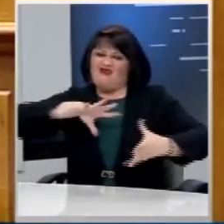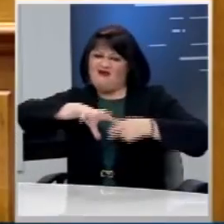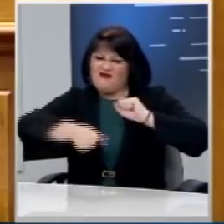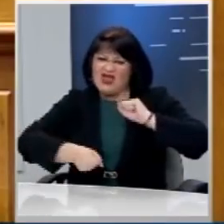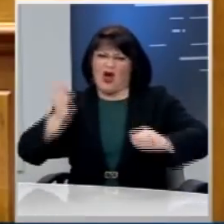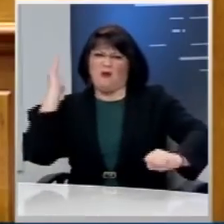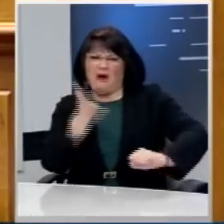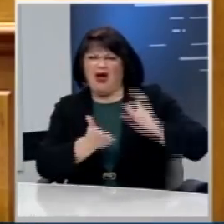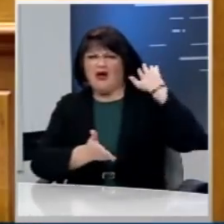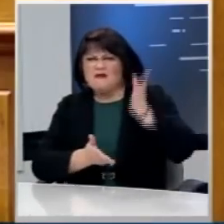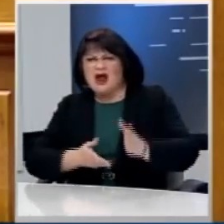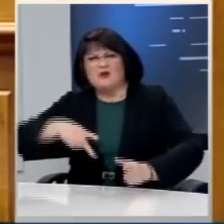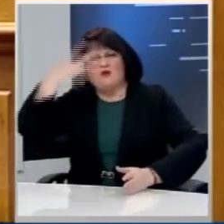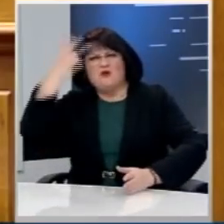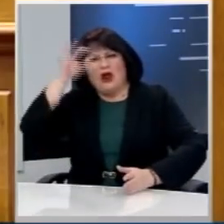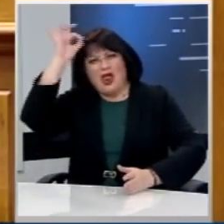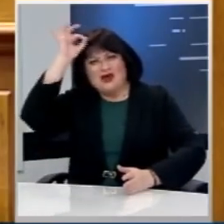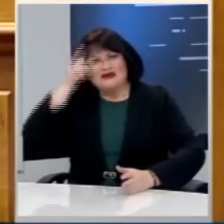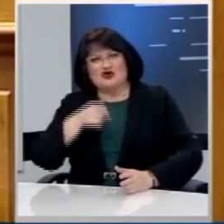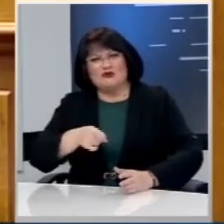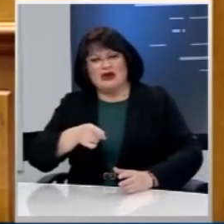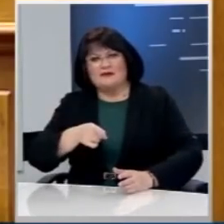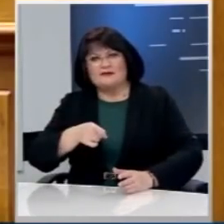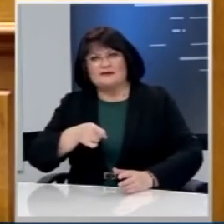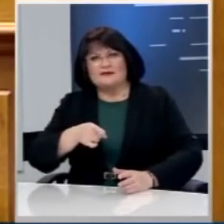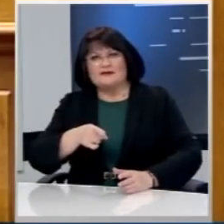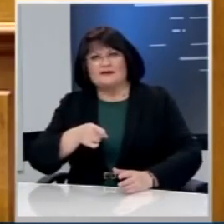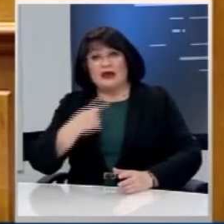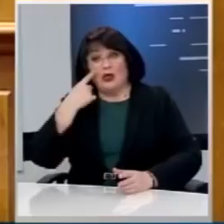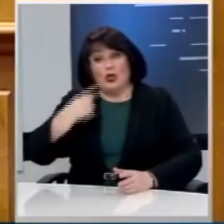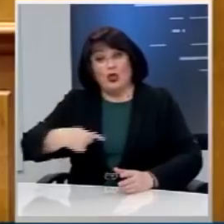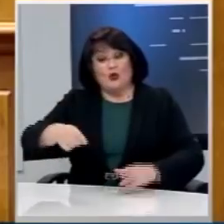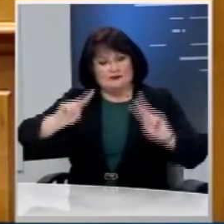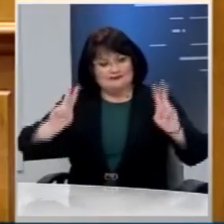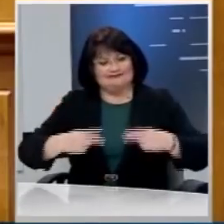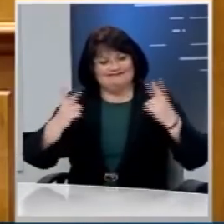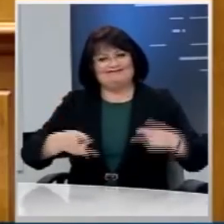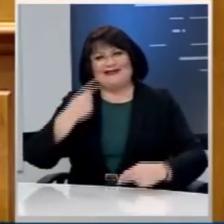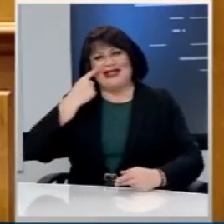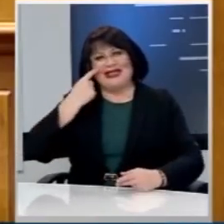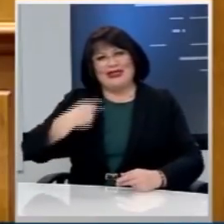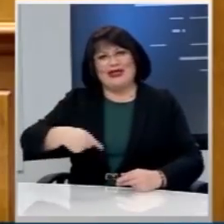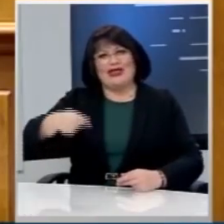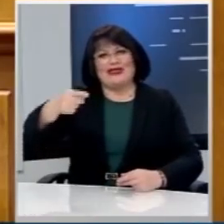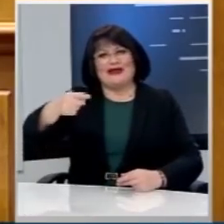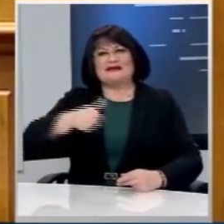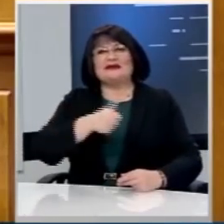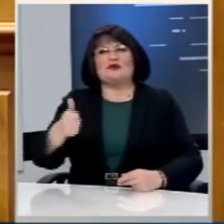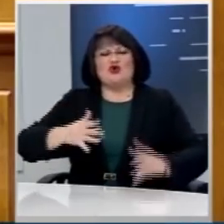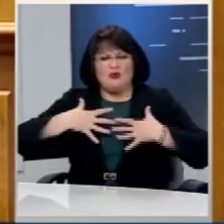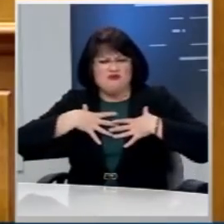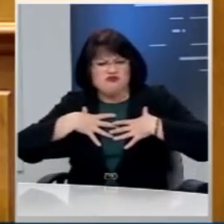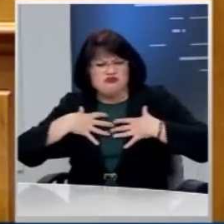η καταστολή, η αυθαιρεσία πάντα έχει κοντά ποδάρια. Δεν πάει μακριά. Φουντώνει μόνο την